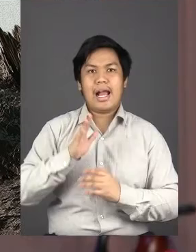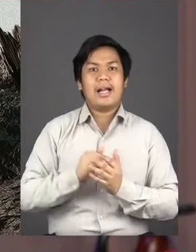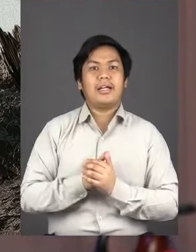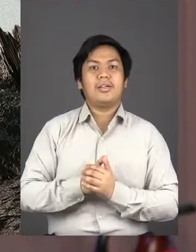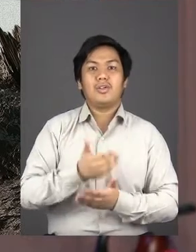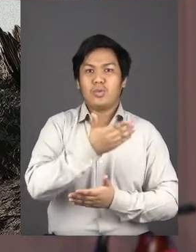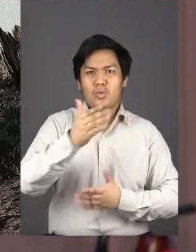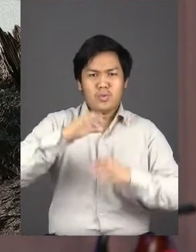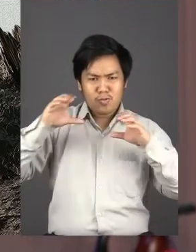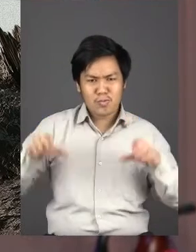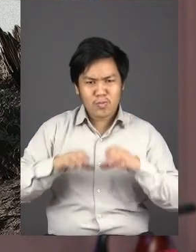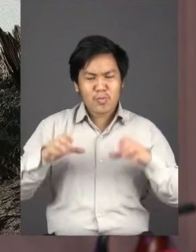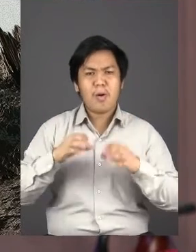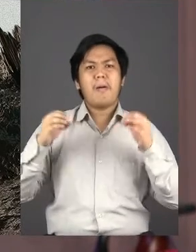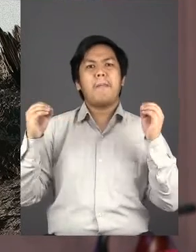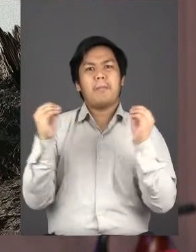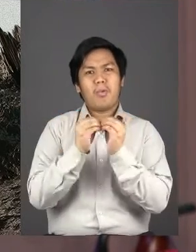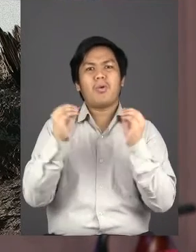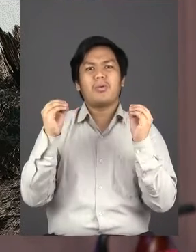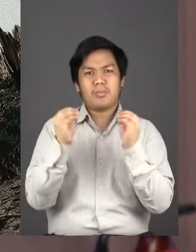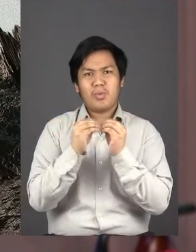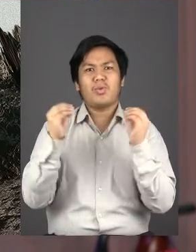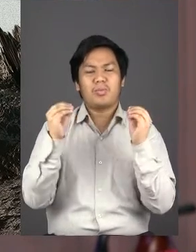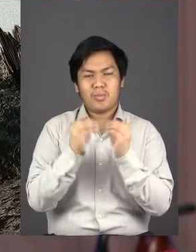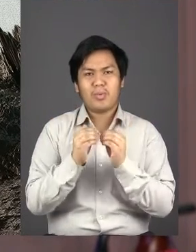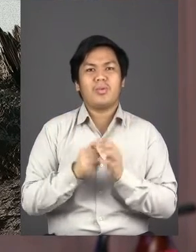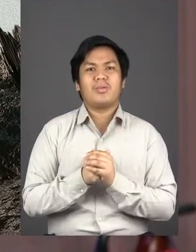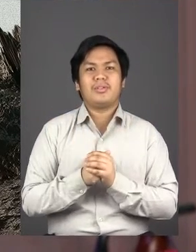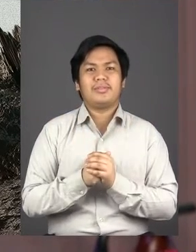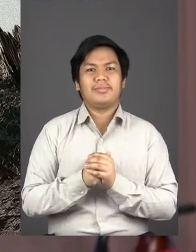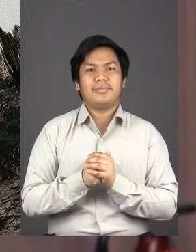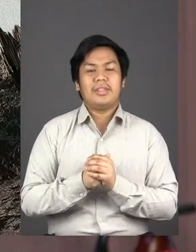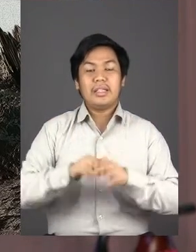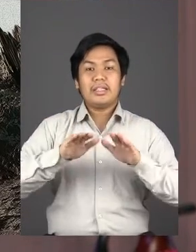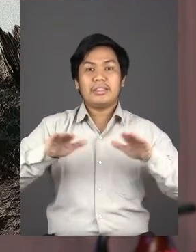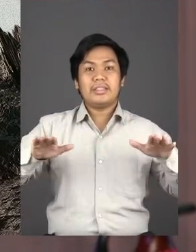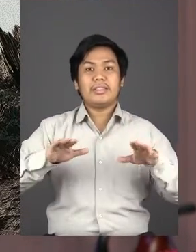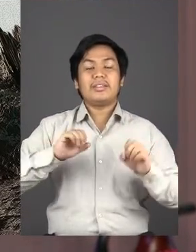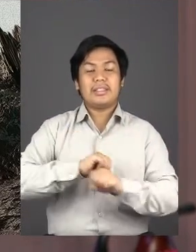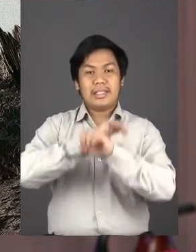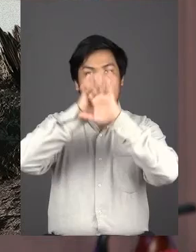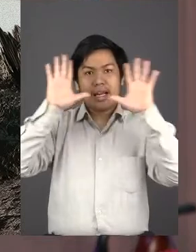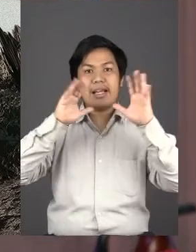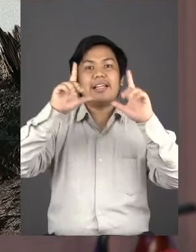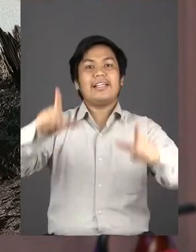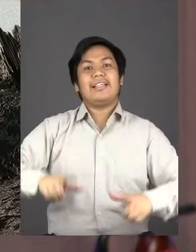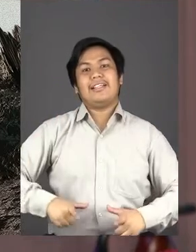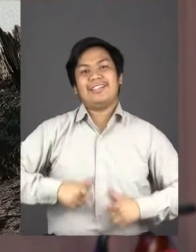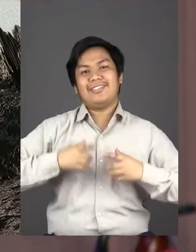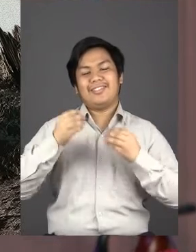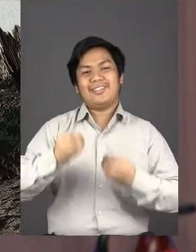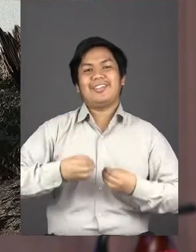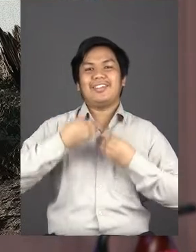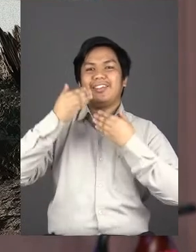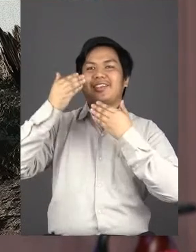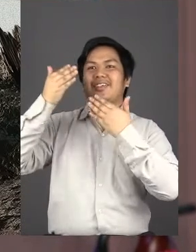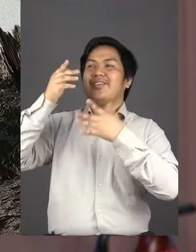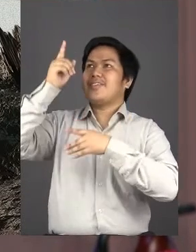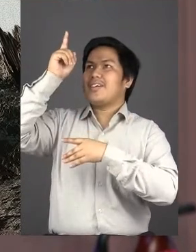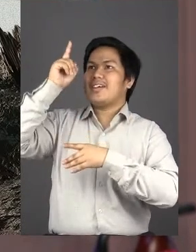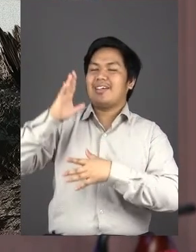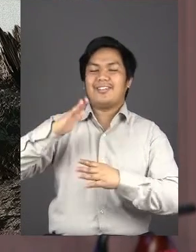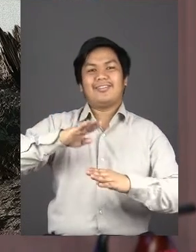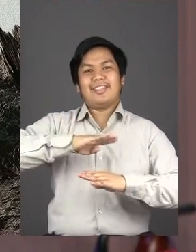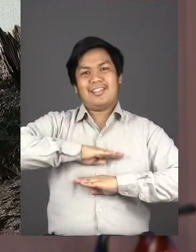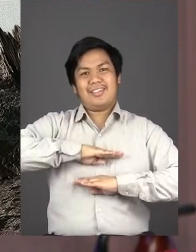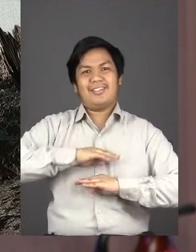do so more and more. Ganyan po ang mga children of light, they live to please God.